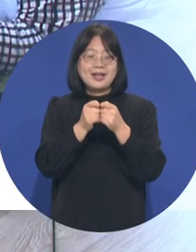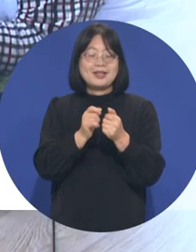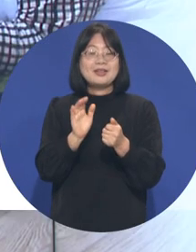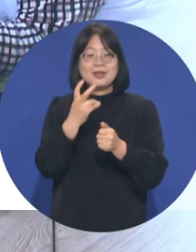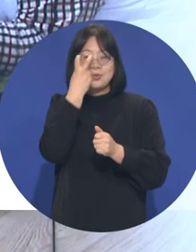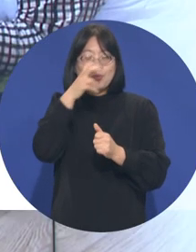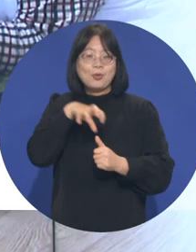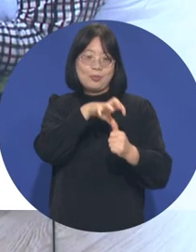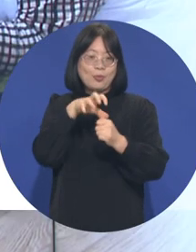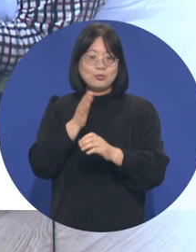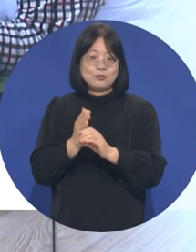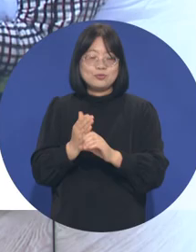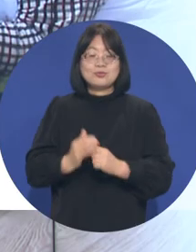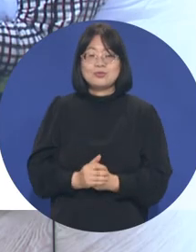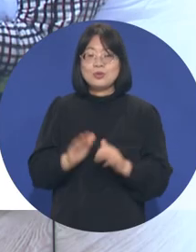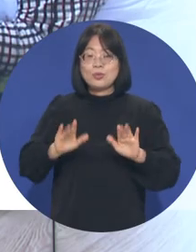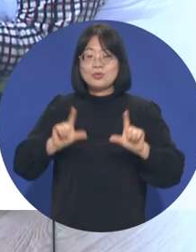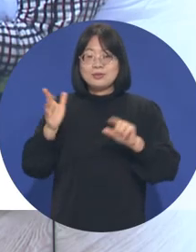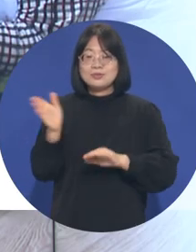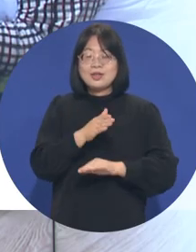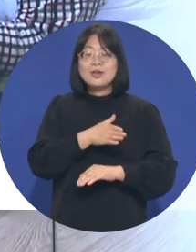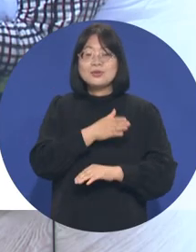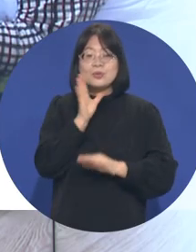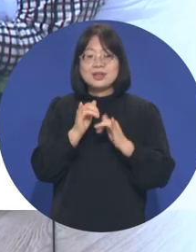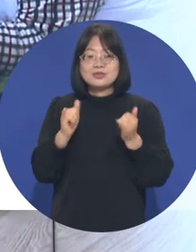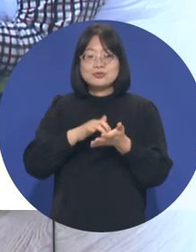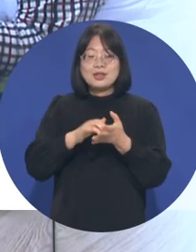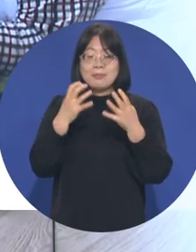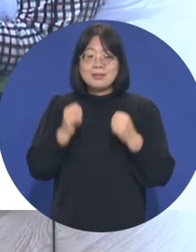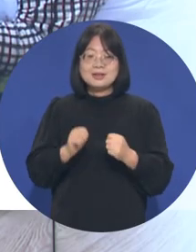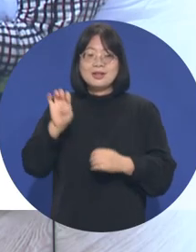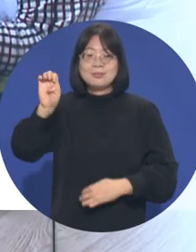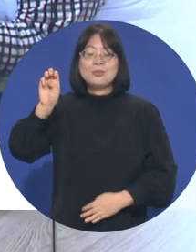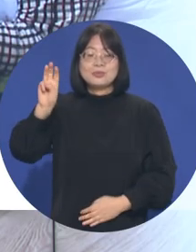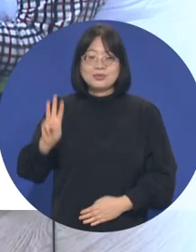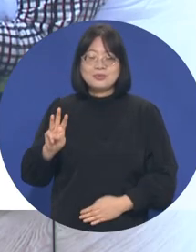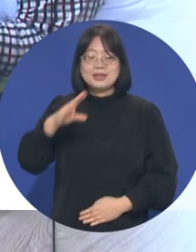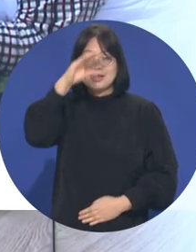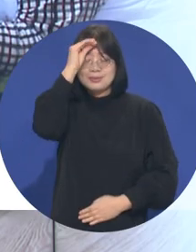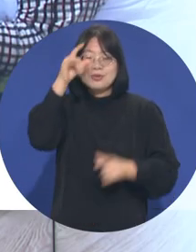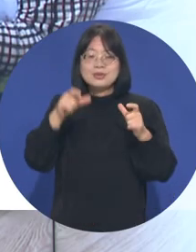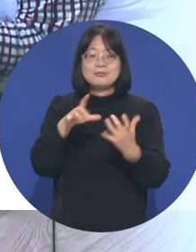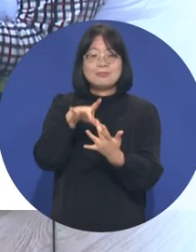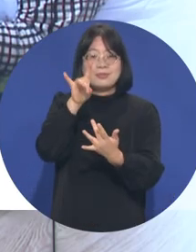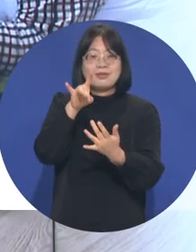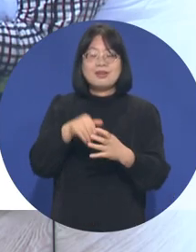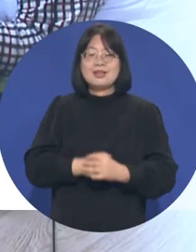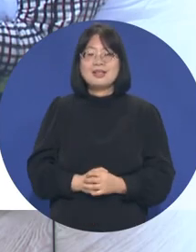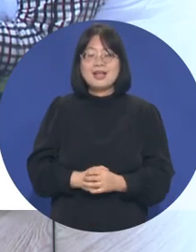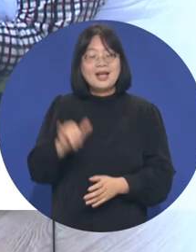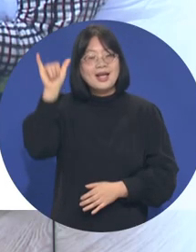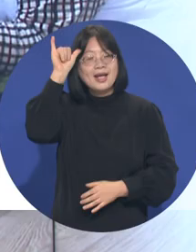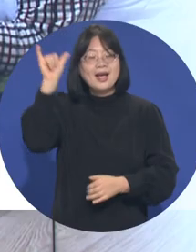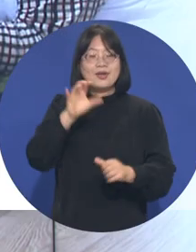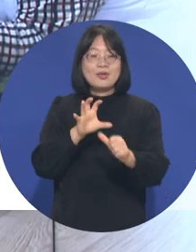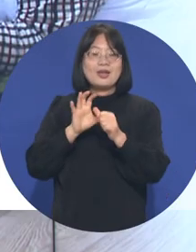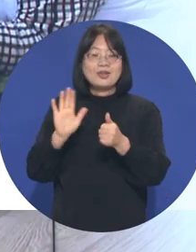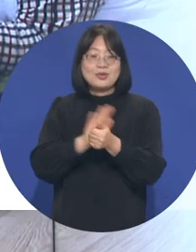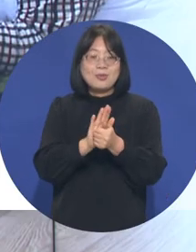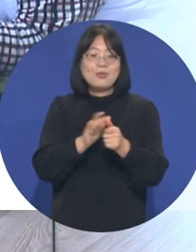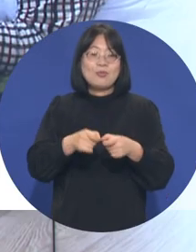있는데요. 올해부터는 노인 인구가 많은 포천시를 시범지구로 지정해 AI를 활용한 돌봄을 확대해 나가고